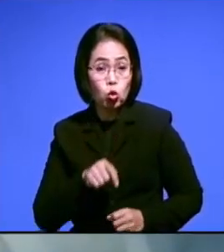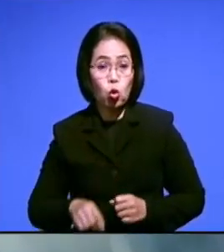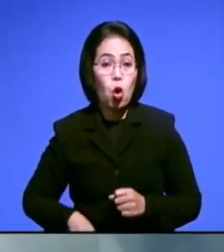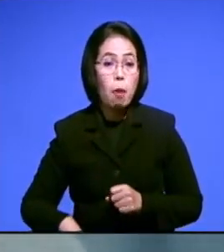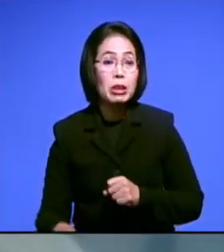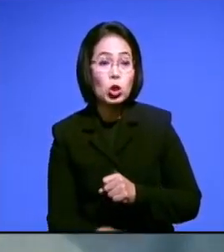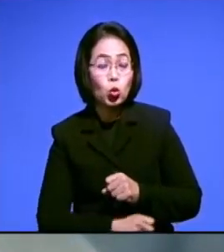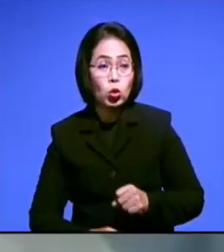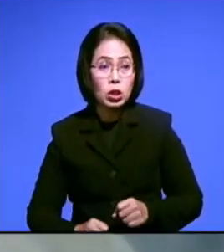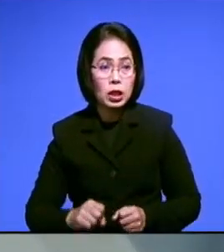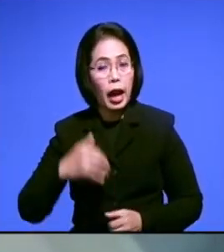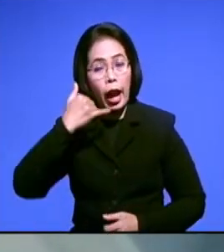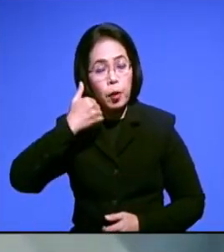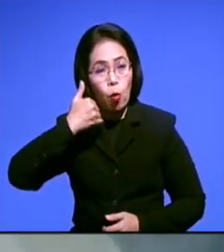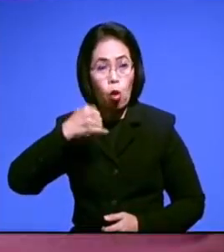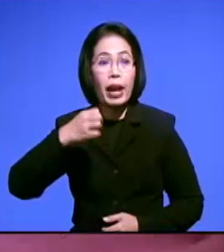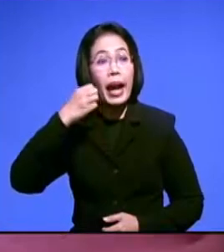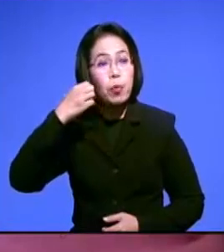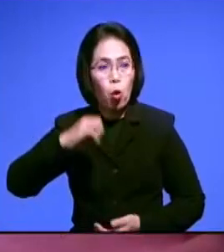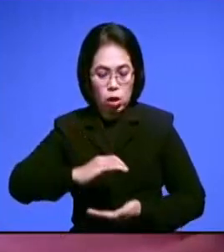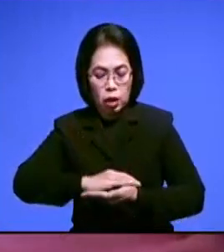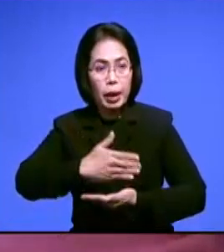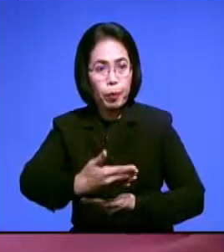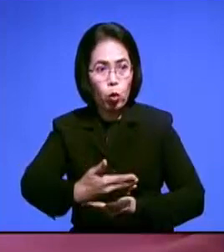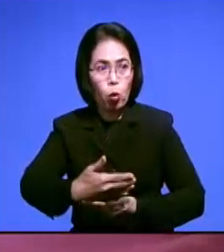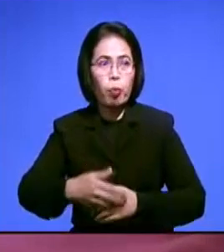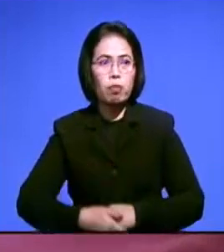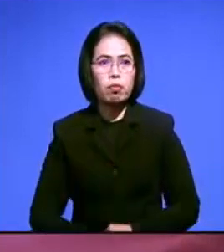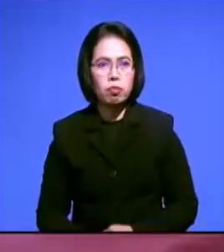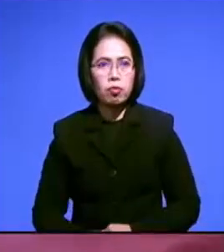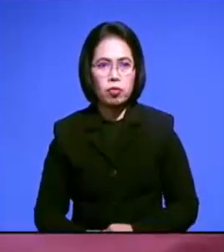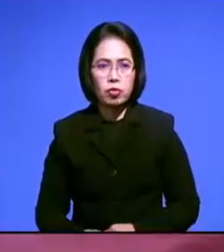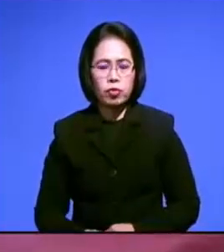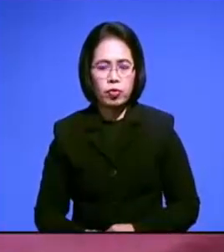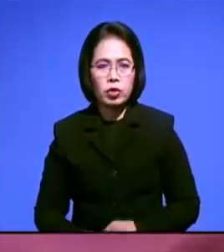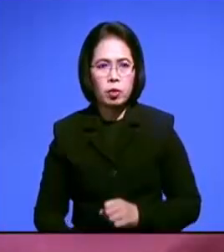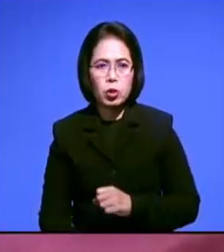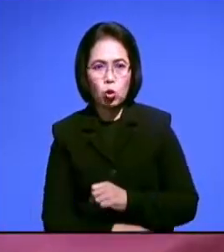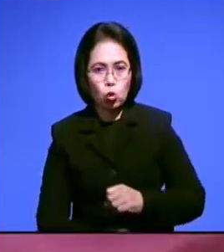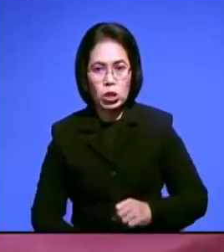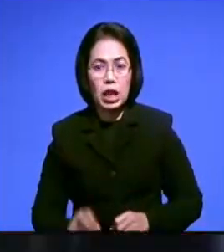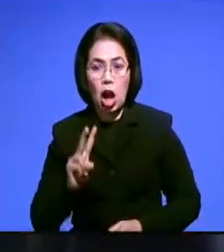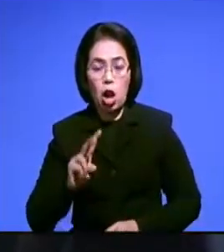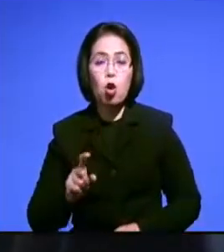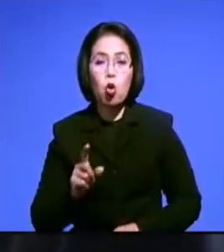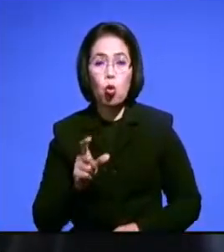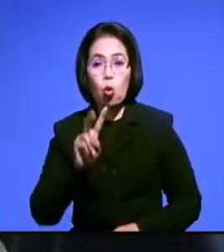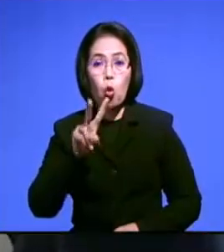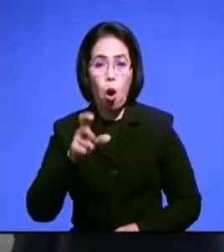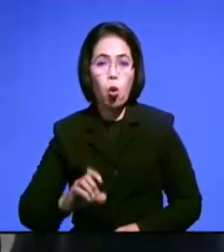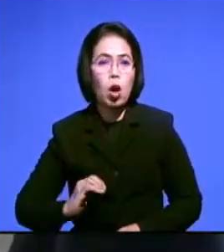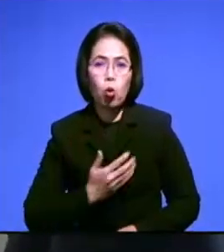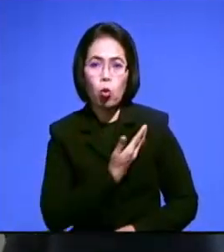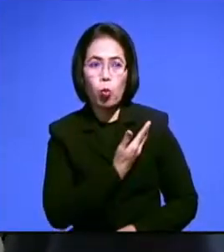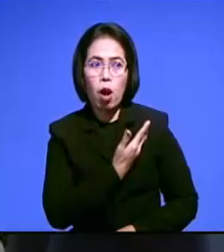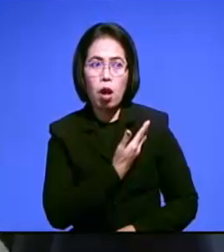dipicu keterangan seseorang yang belakangan disebut dukun dan menyatakan aksi pencurian dilakukan oleh kedua korban. Terkait peristiwa ini, korban